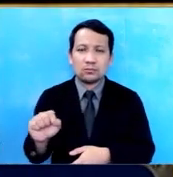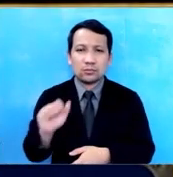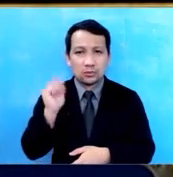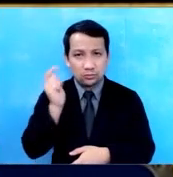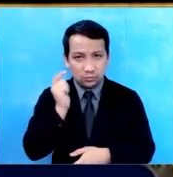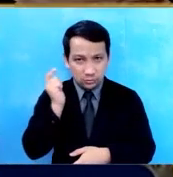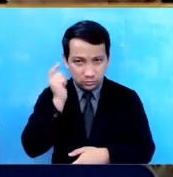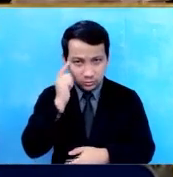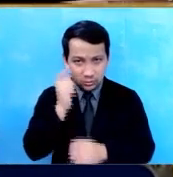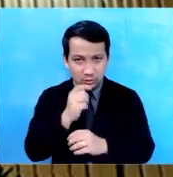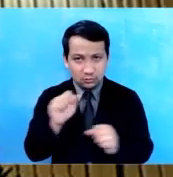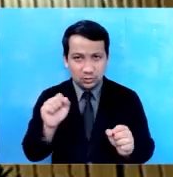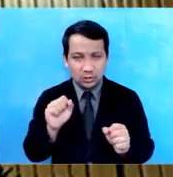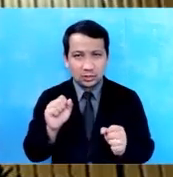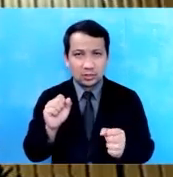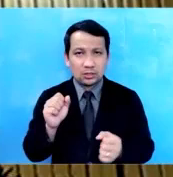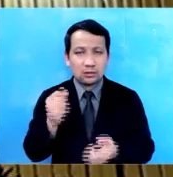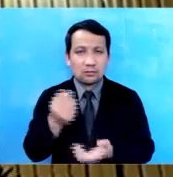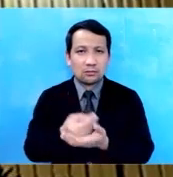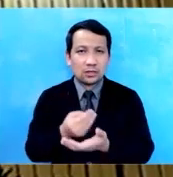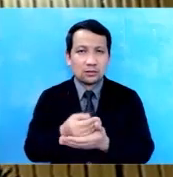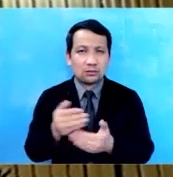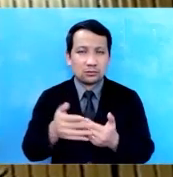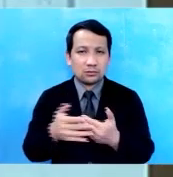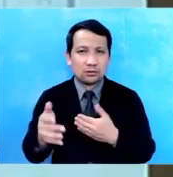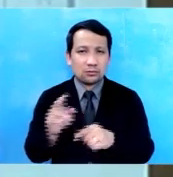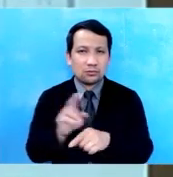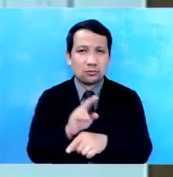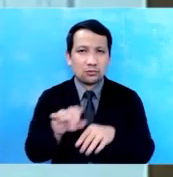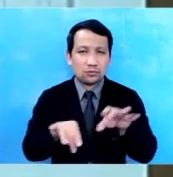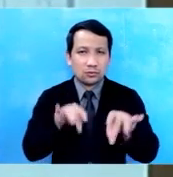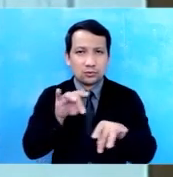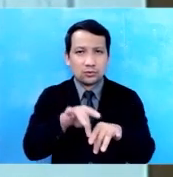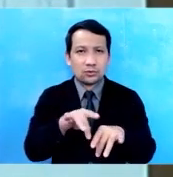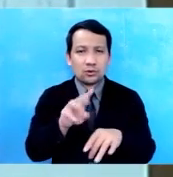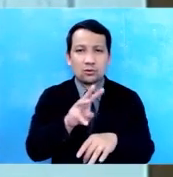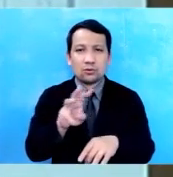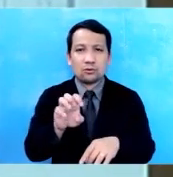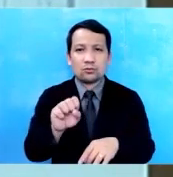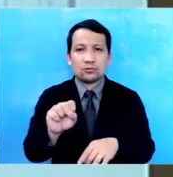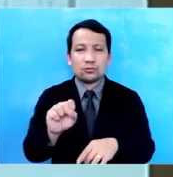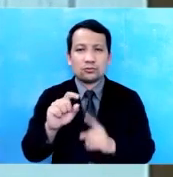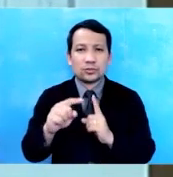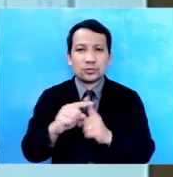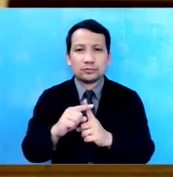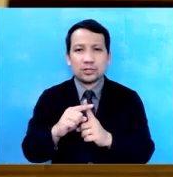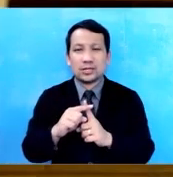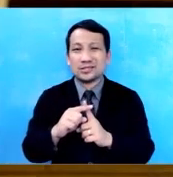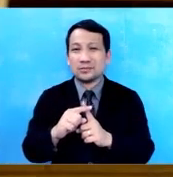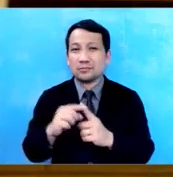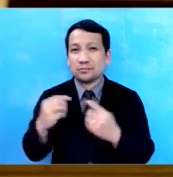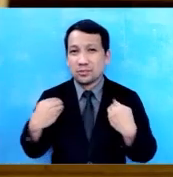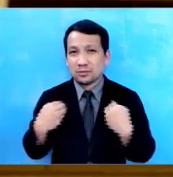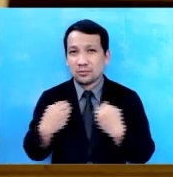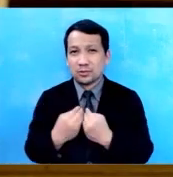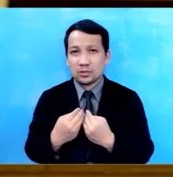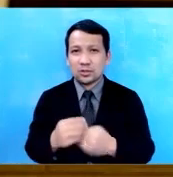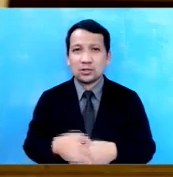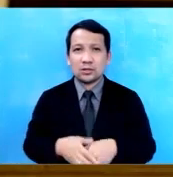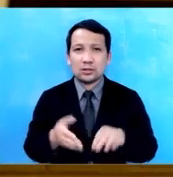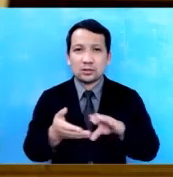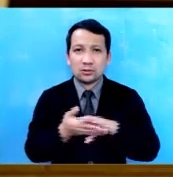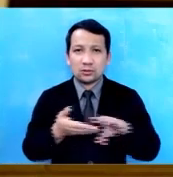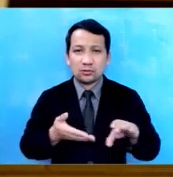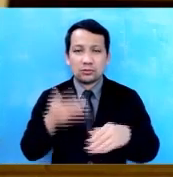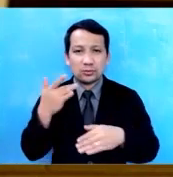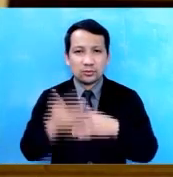security at money market balak ipuhunan ang hulog ng WISP Plus members. We allow now withdrawals, so even early